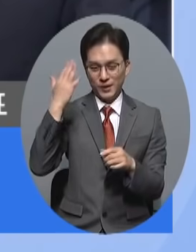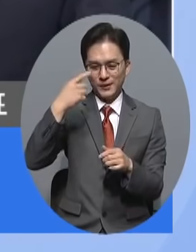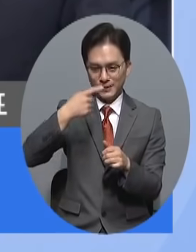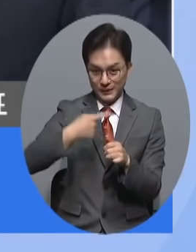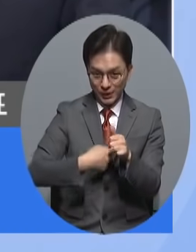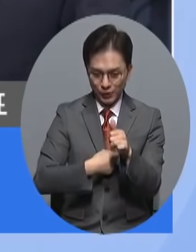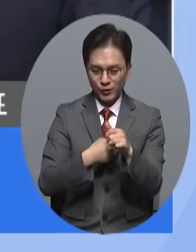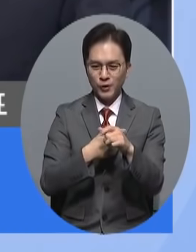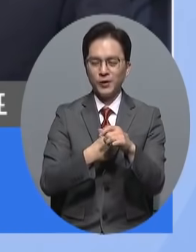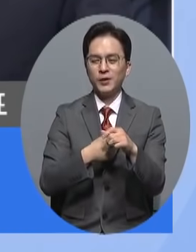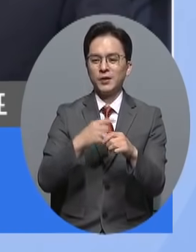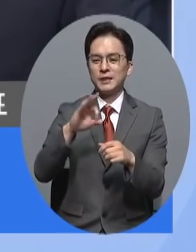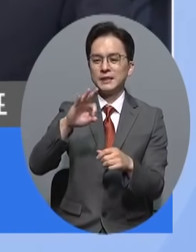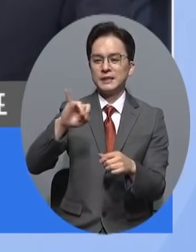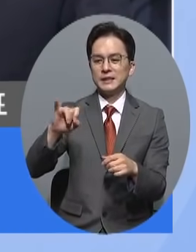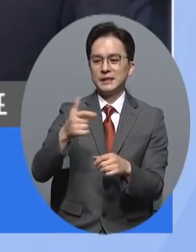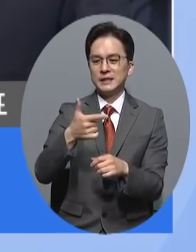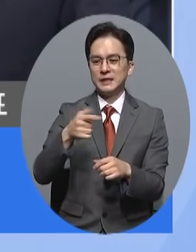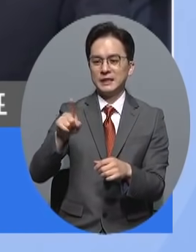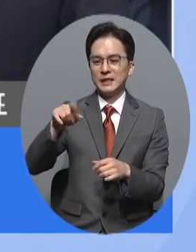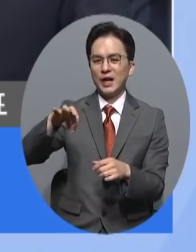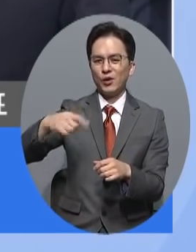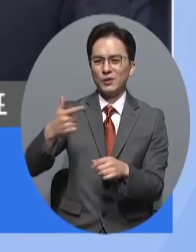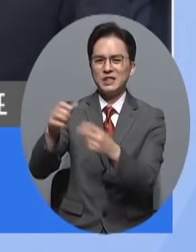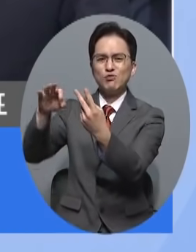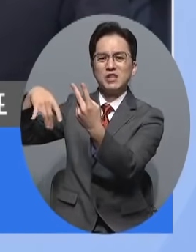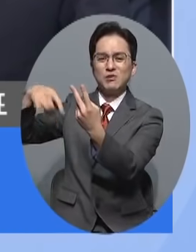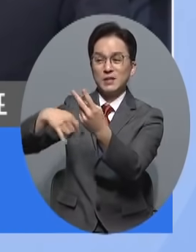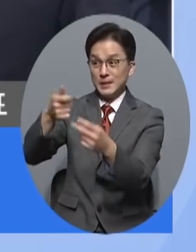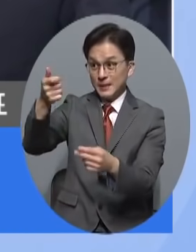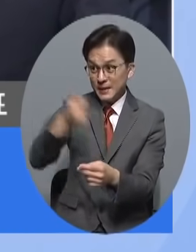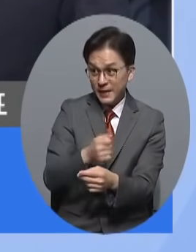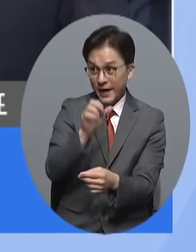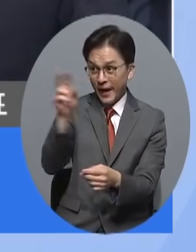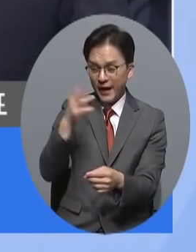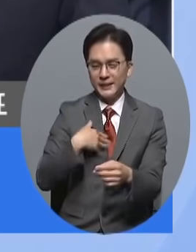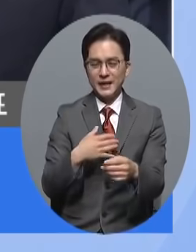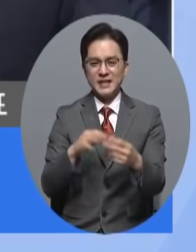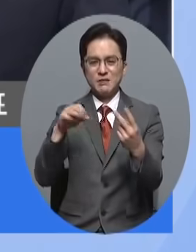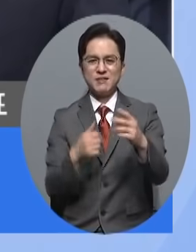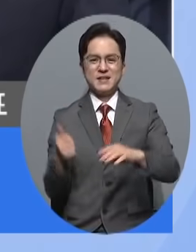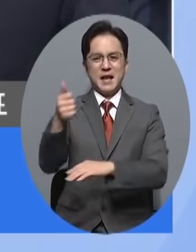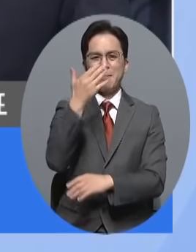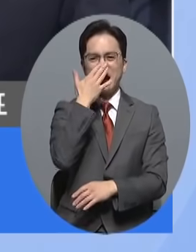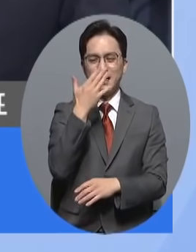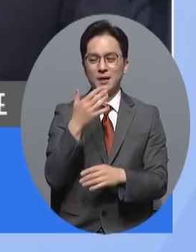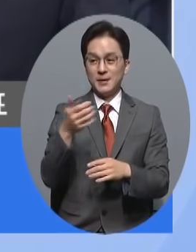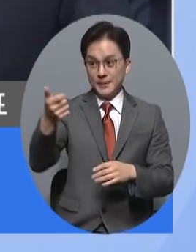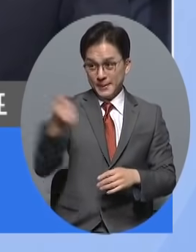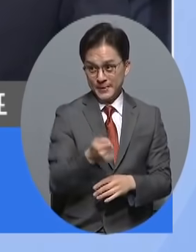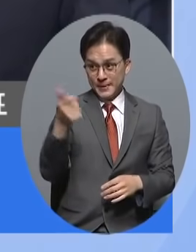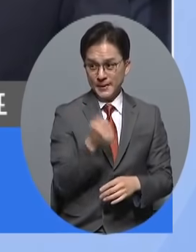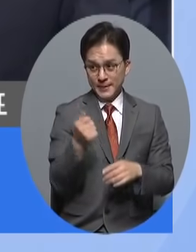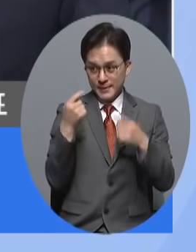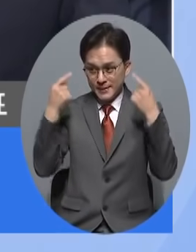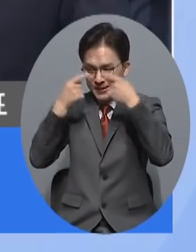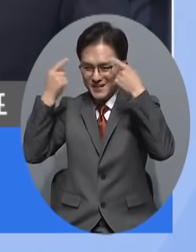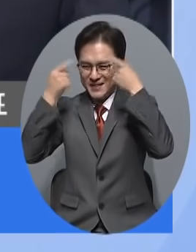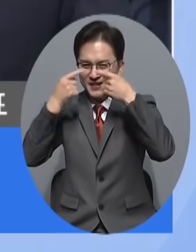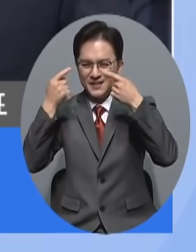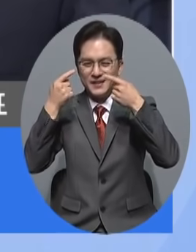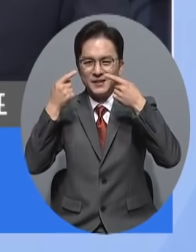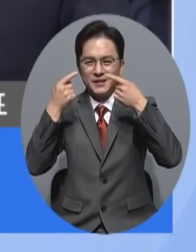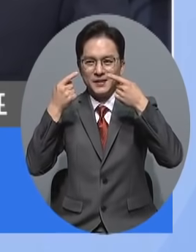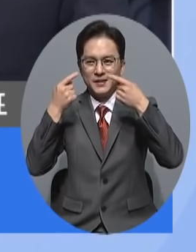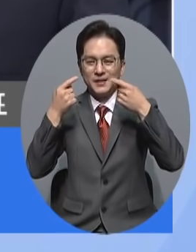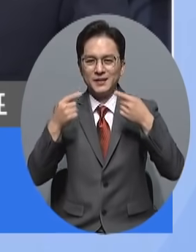치열하게 벌림으로써 그것에 대한 공방을 이렇게 하고 있어서 대신 뭐 이재명 후보와의 연대라든지 이런 실질적 행태가 아니라